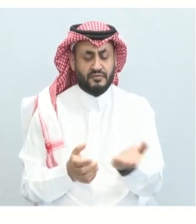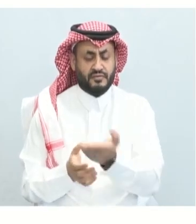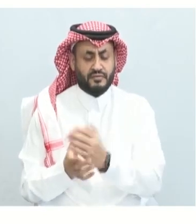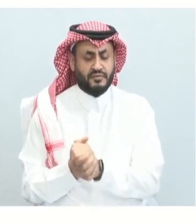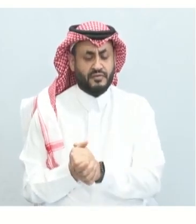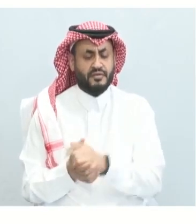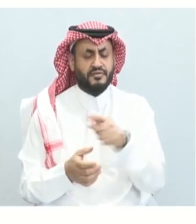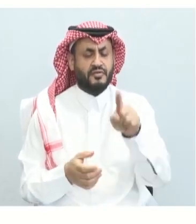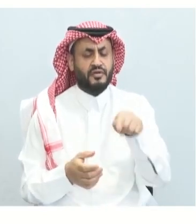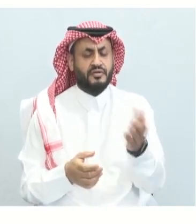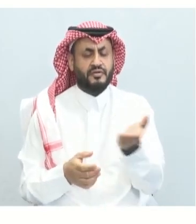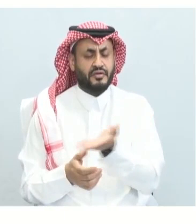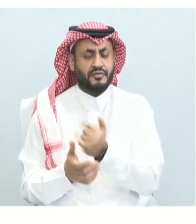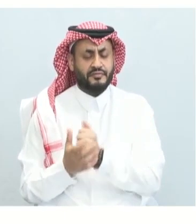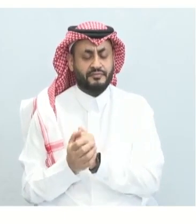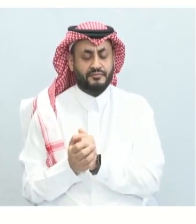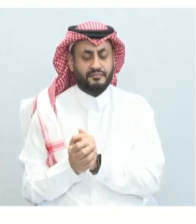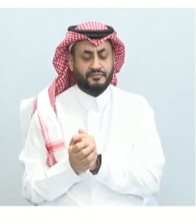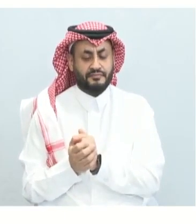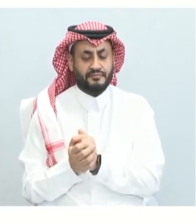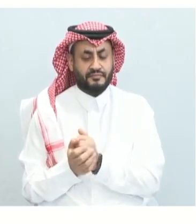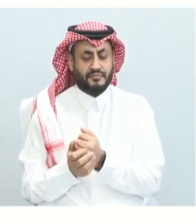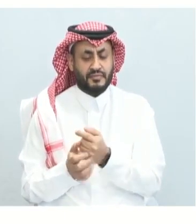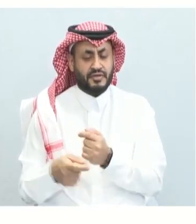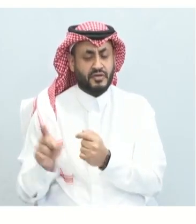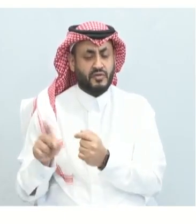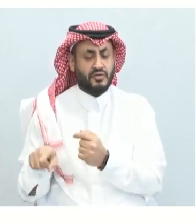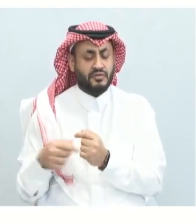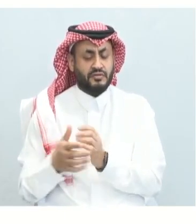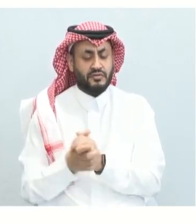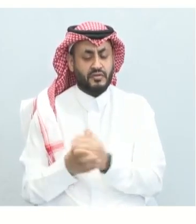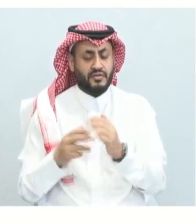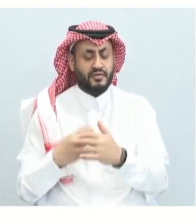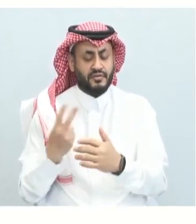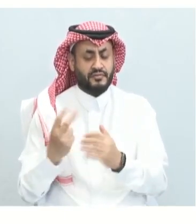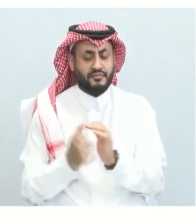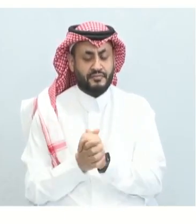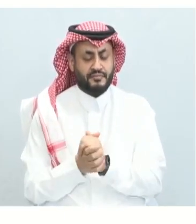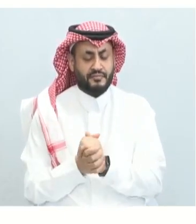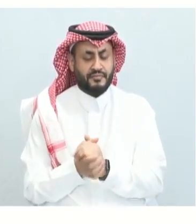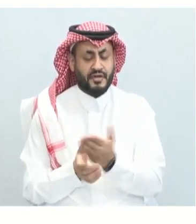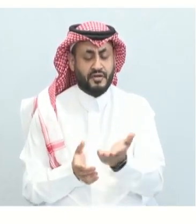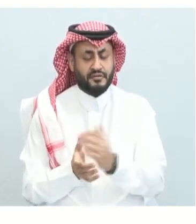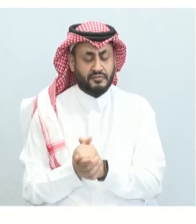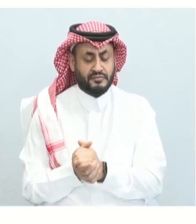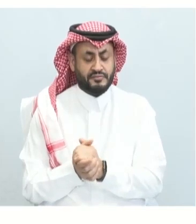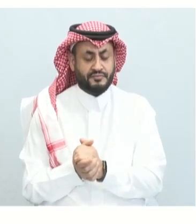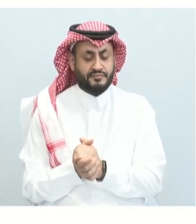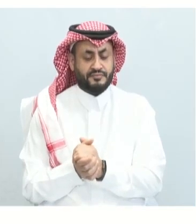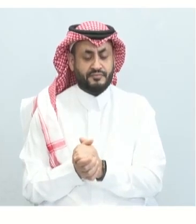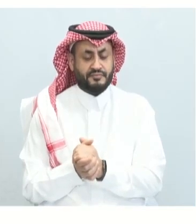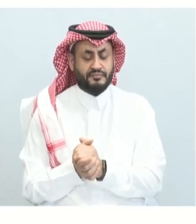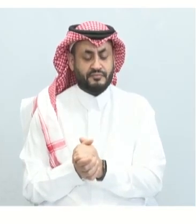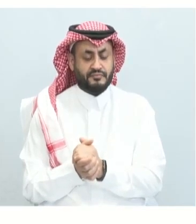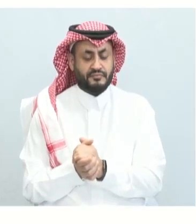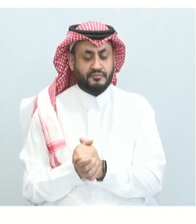بعد صلاه العشاء الى طلوع الفجر هل هذه العباره صحيحه ام خاطئه القنوت يطلق على الدعاء الذي يكون في